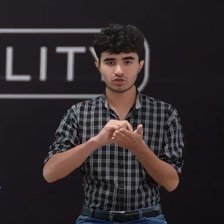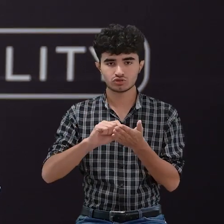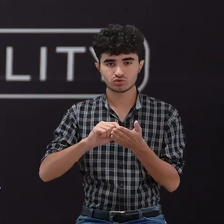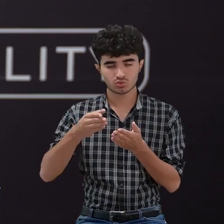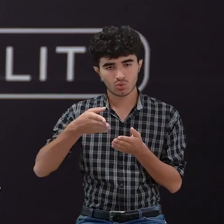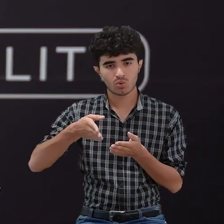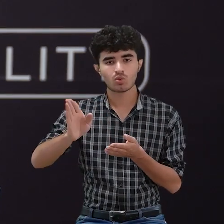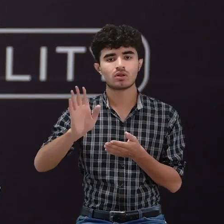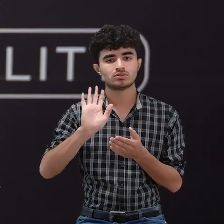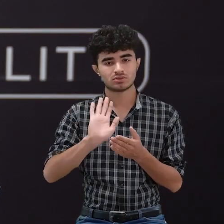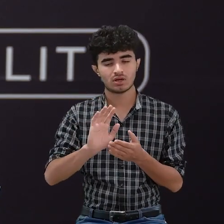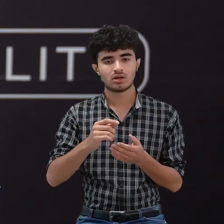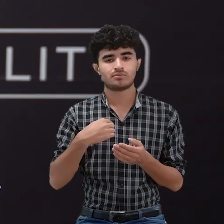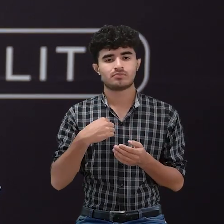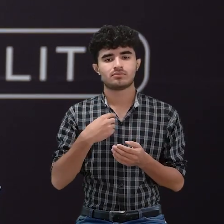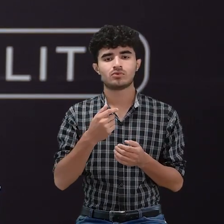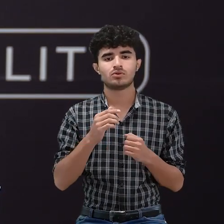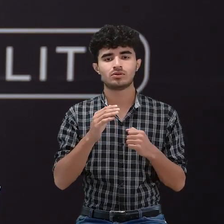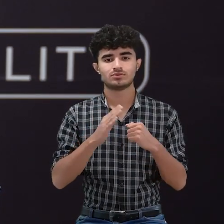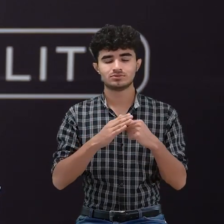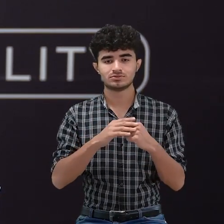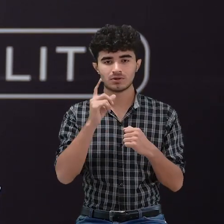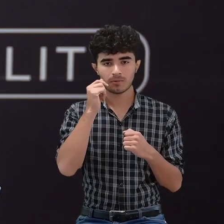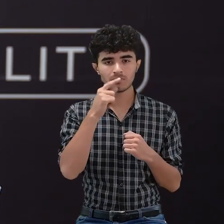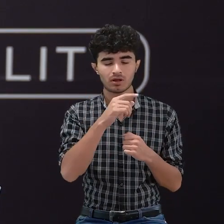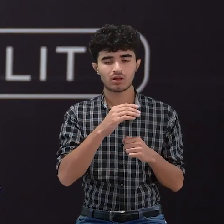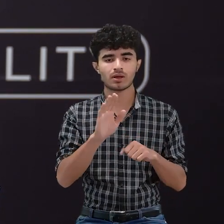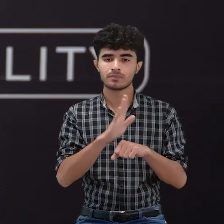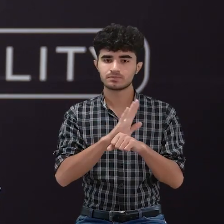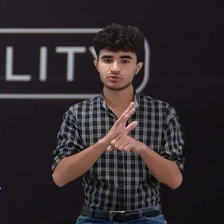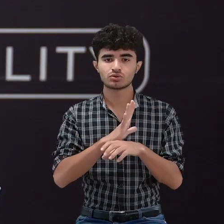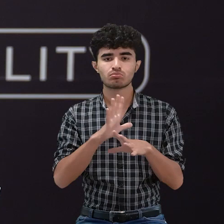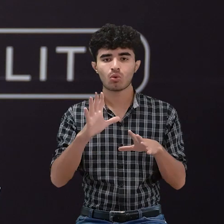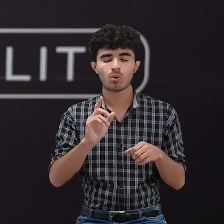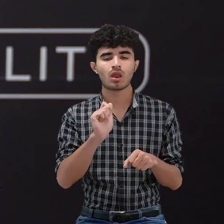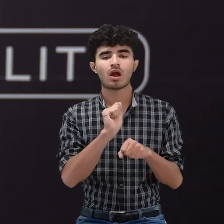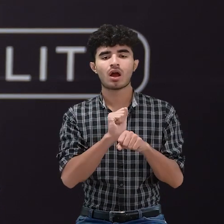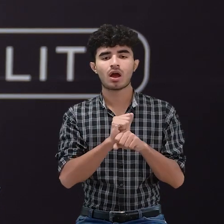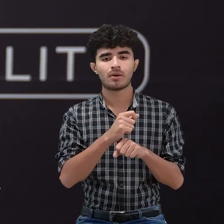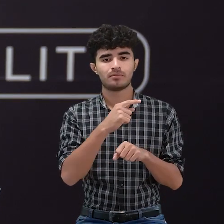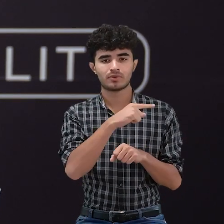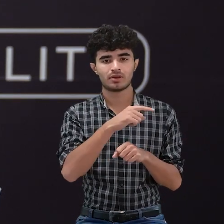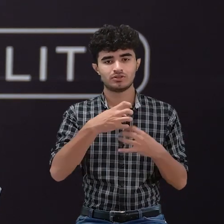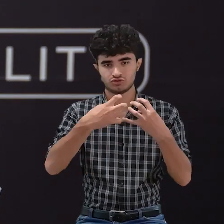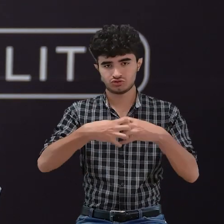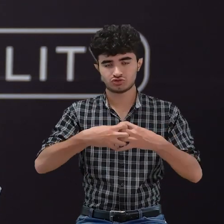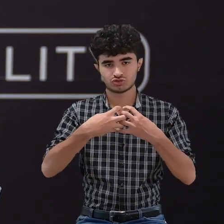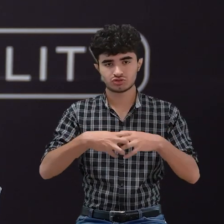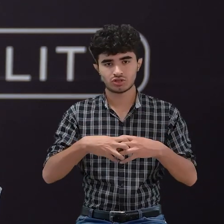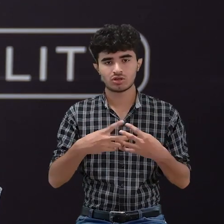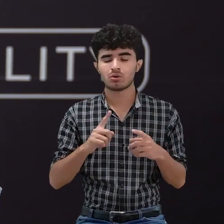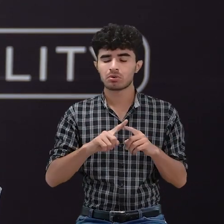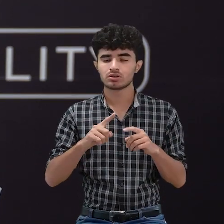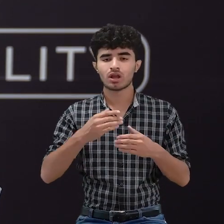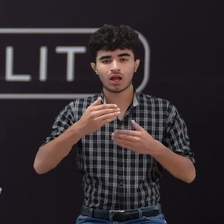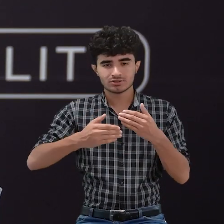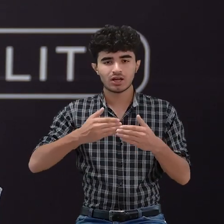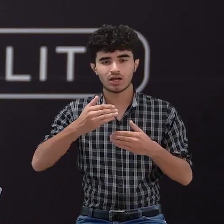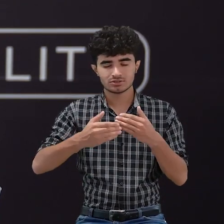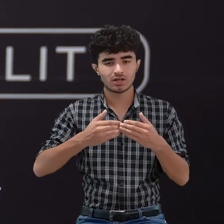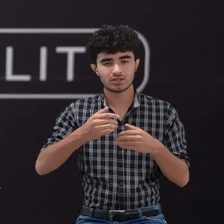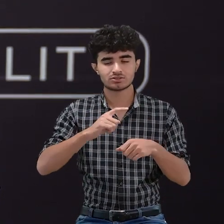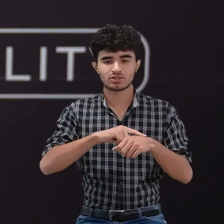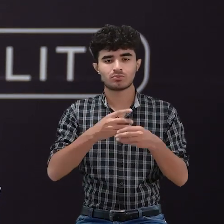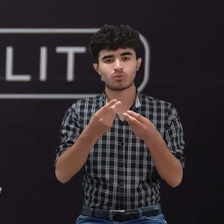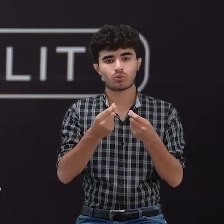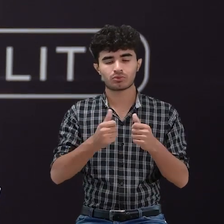एक मुश्किल काम है। बच्चियाँ स्कूल जाती थीं, मियाँ मेरे मसरूफ़ थे, इंजीनियर हैं, काम में अपने मसरूफ़ थे, मगर